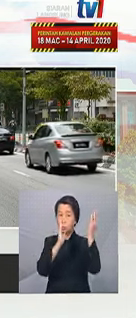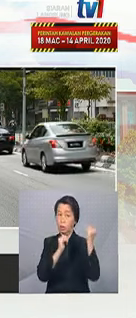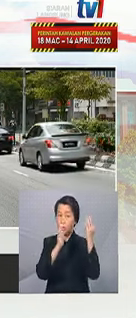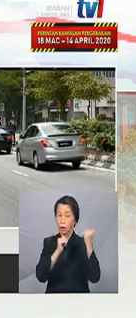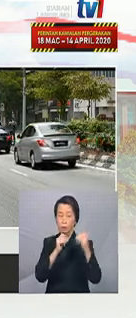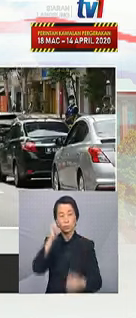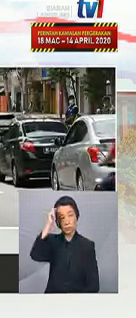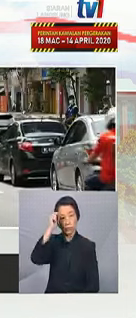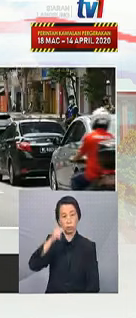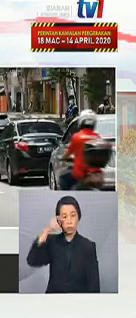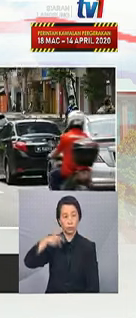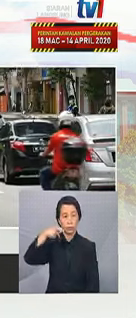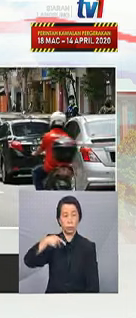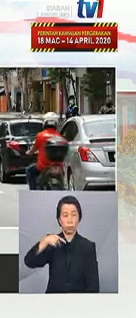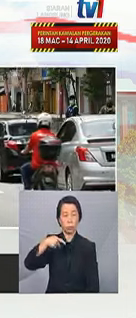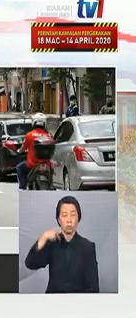tuan-tuan dan puan-puan